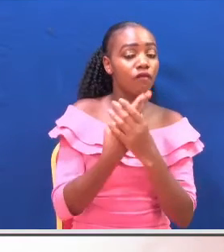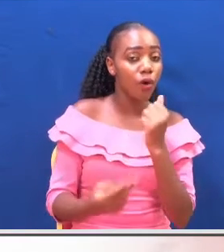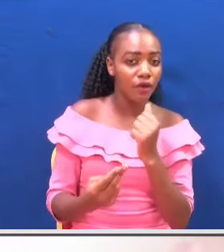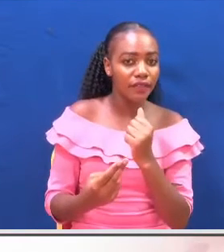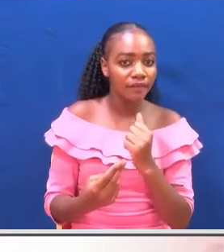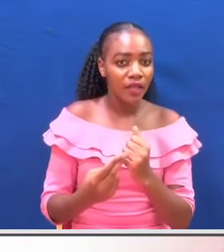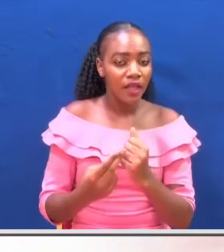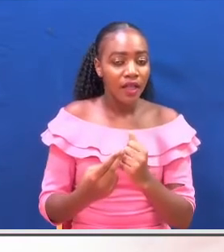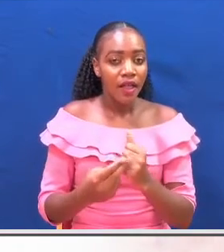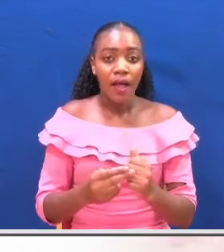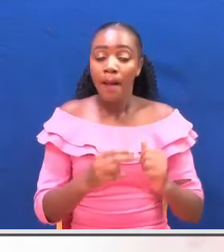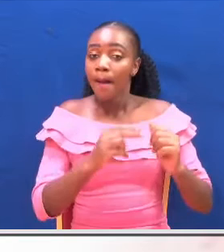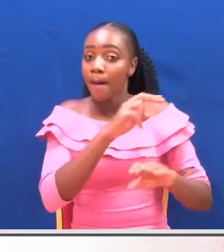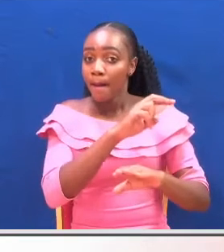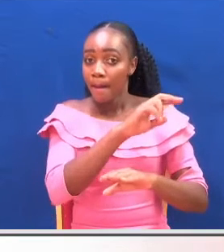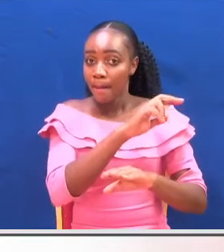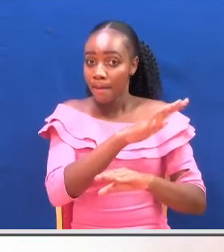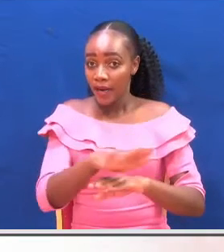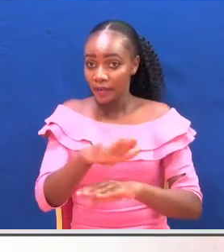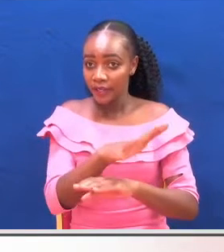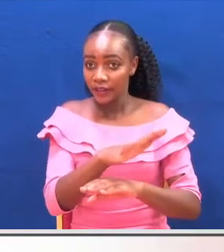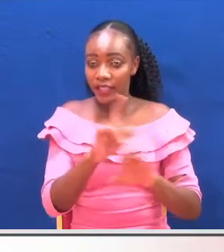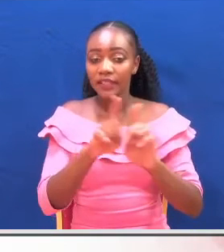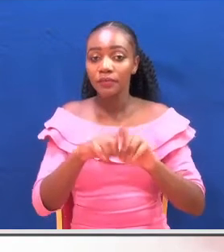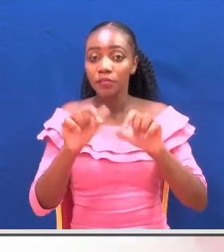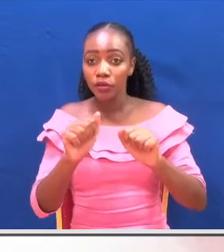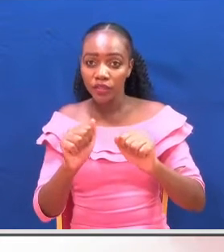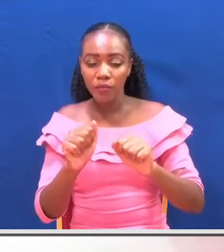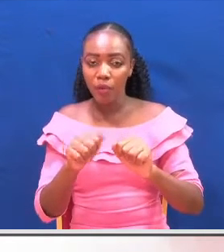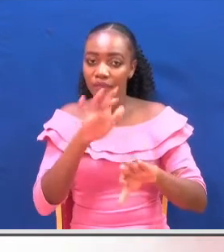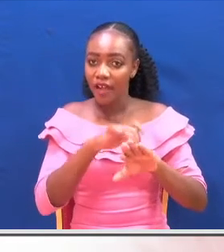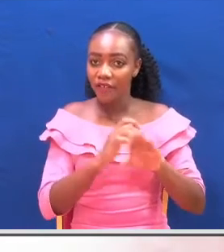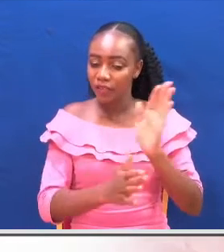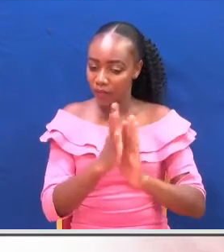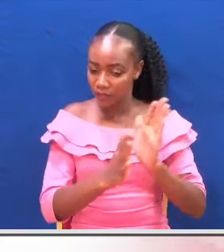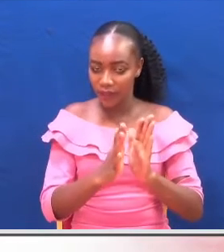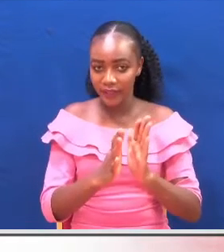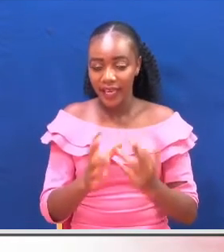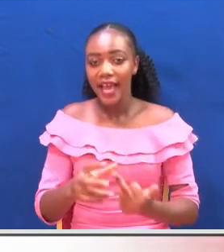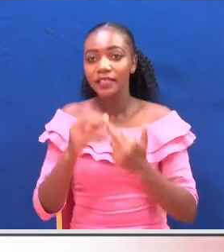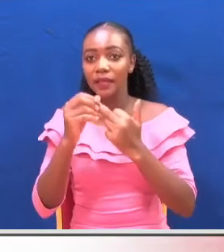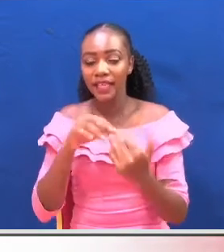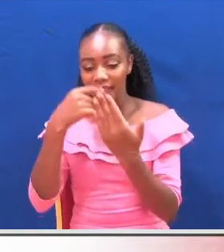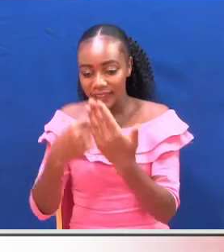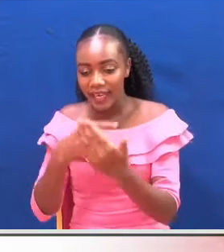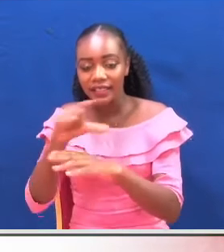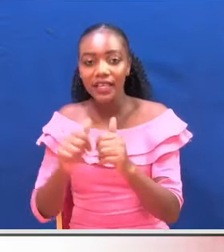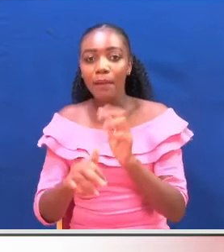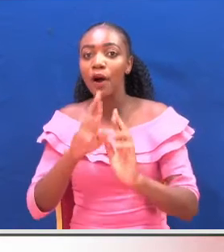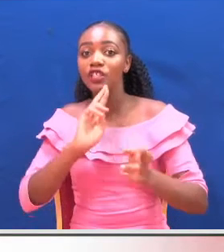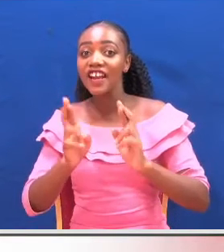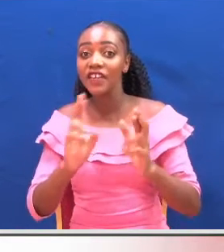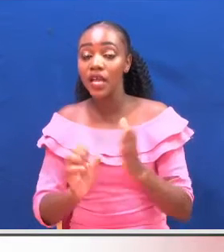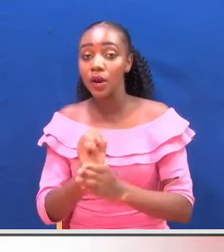na kati ya shughuli zitakazosimamishwa kwa muda ni kujadili hoja ya kura ya maoni kupitia mswada wa marekebisho